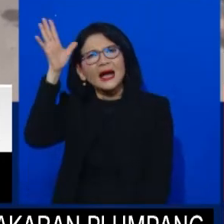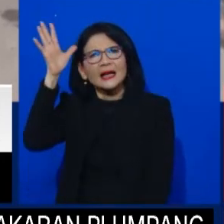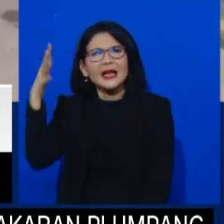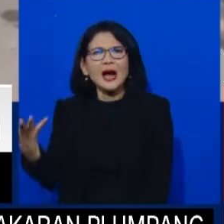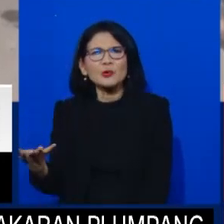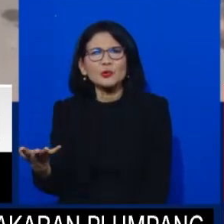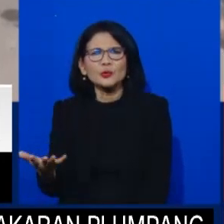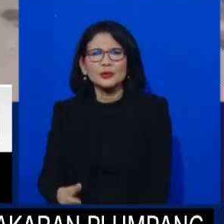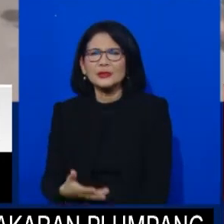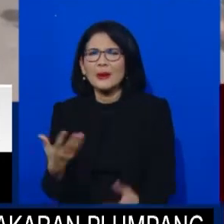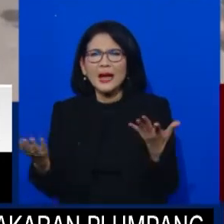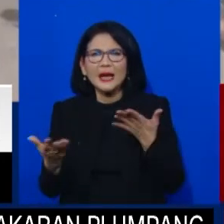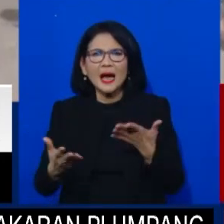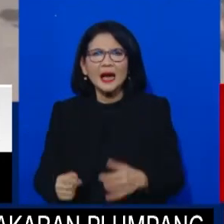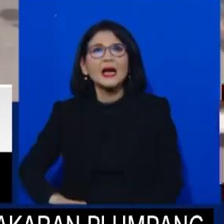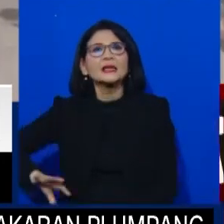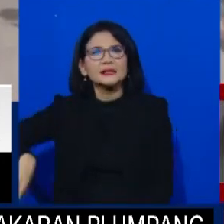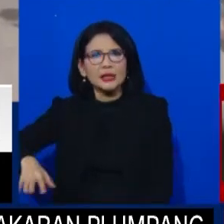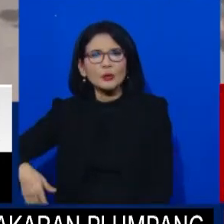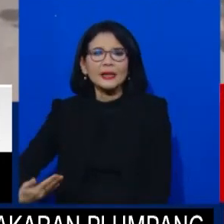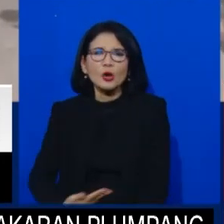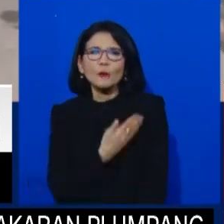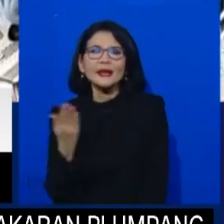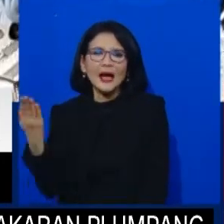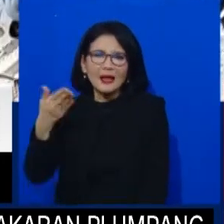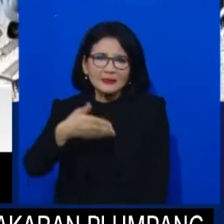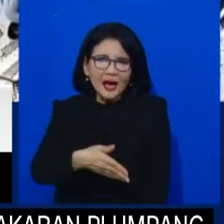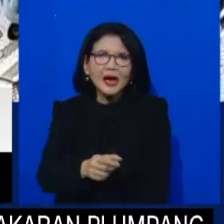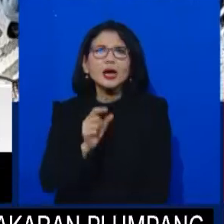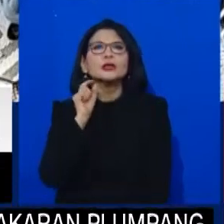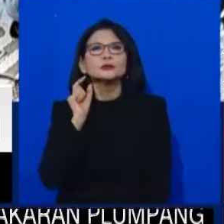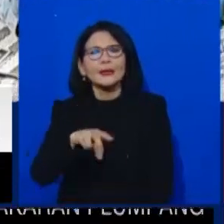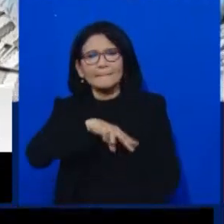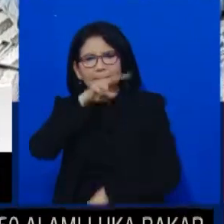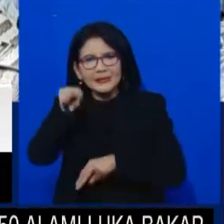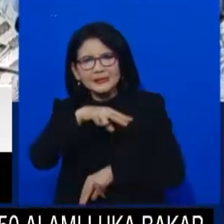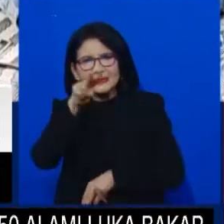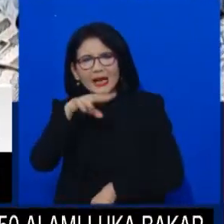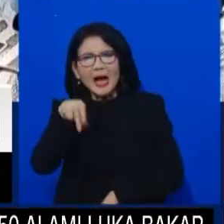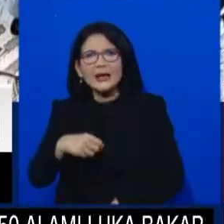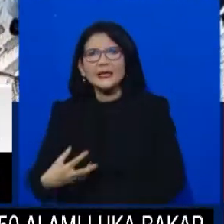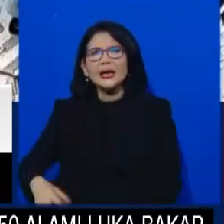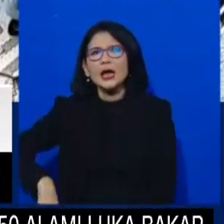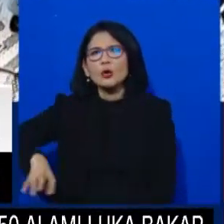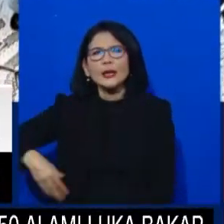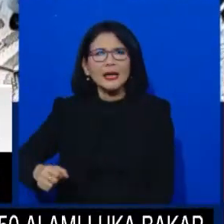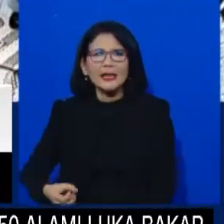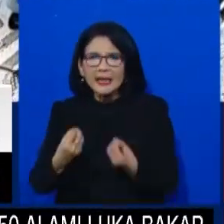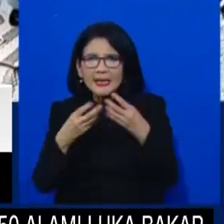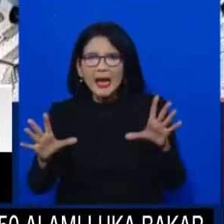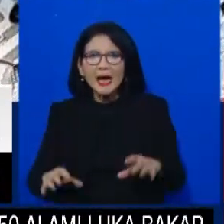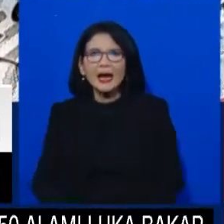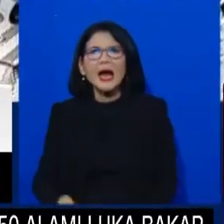tidak terlihat, sehingga tadi keluarga korban datang untuk mencari keluarganya yang hilang. Namun memang ada